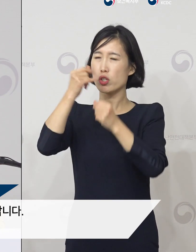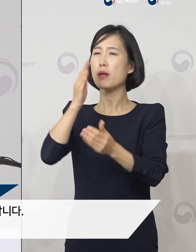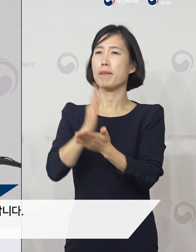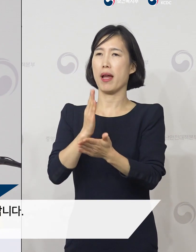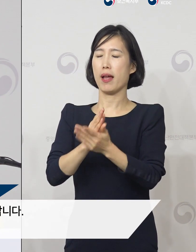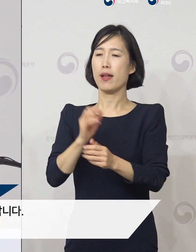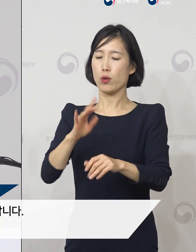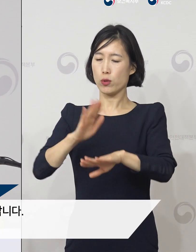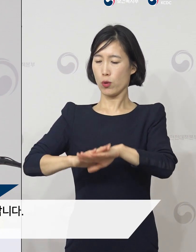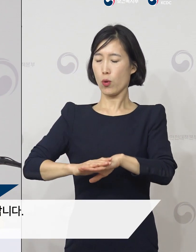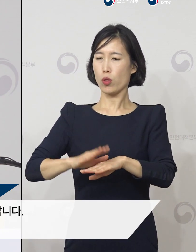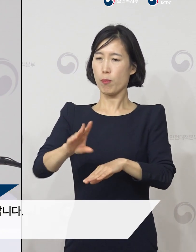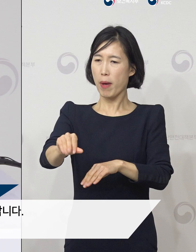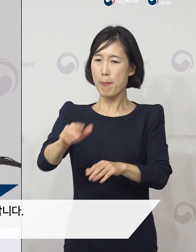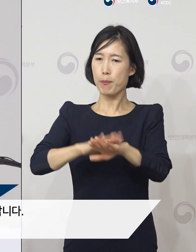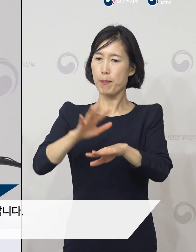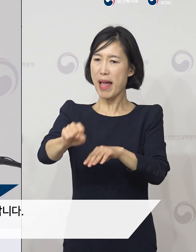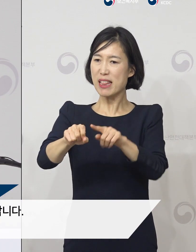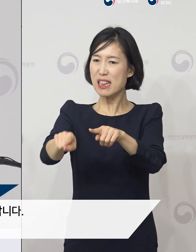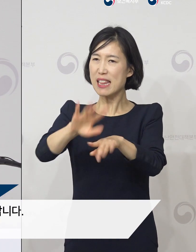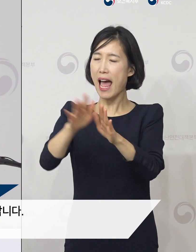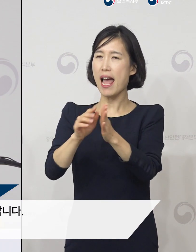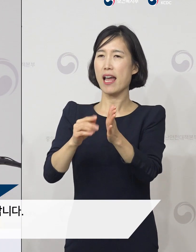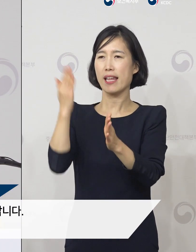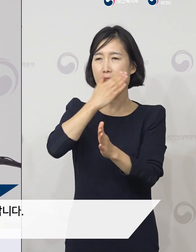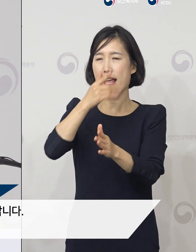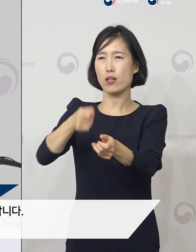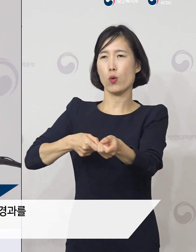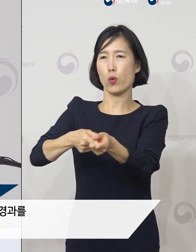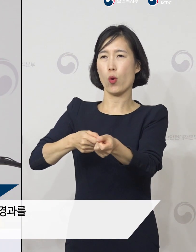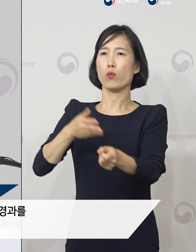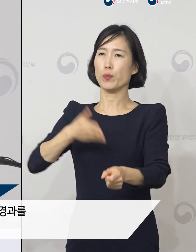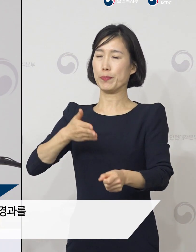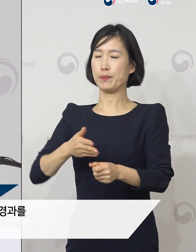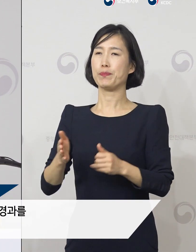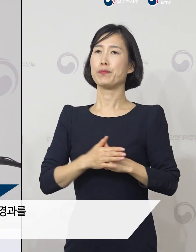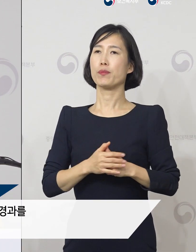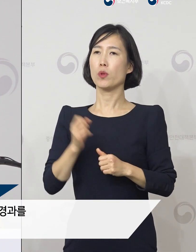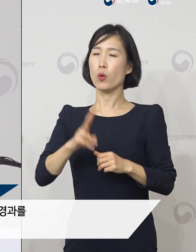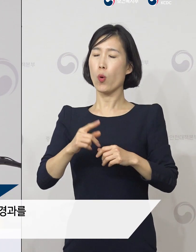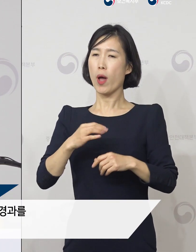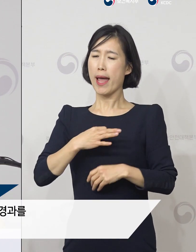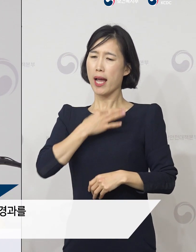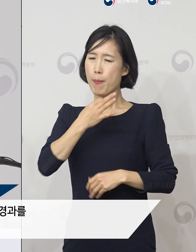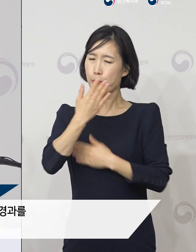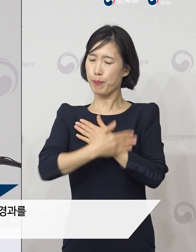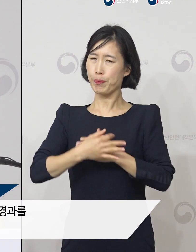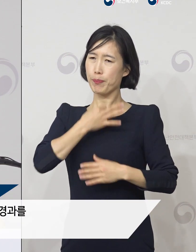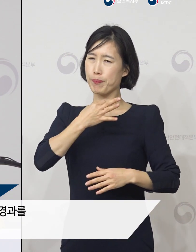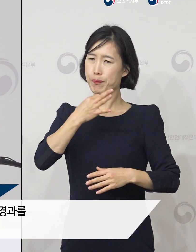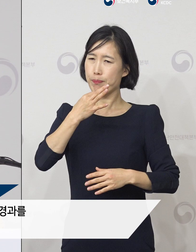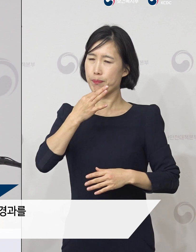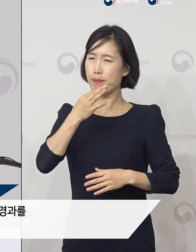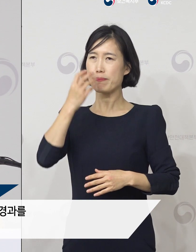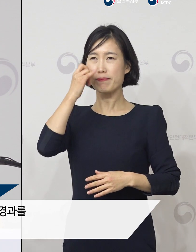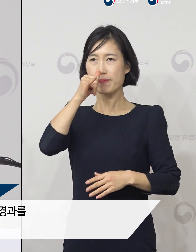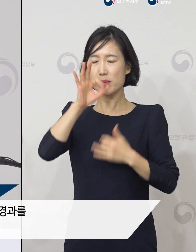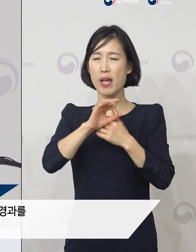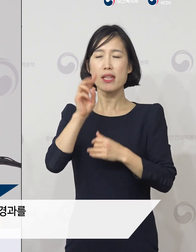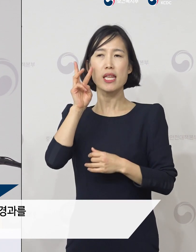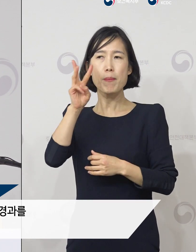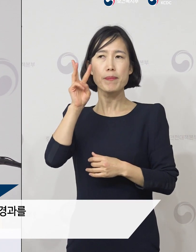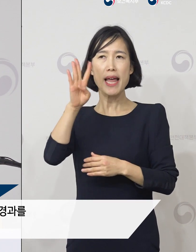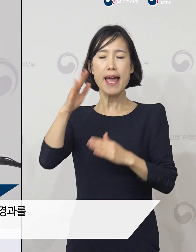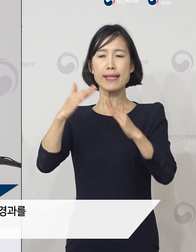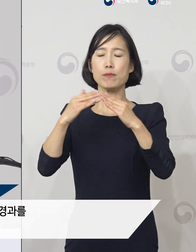닿는 물건은 소독제로 잘 닦아주시기를 바랍니다. 또한 감기 증상이 있으면 3, 4일 집에서 쉬면서 경과를 관찰한